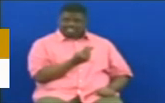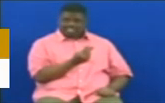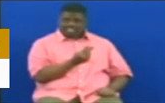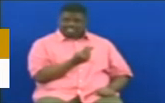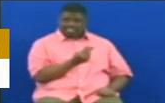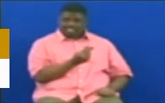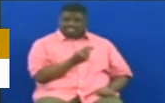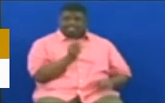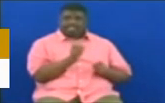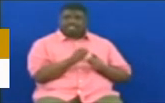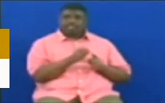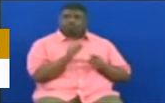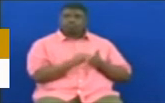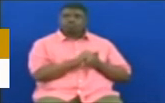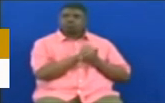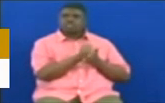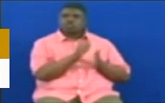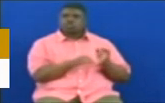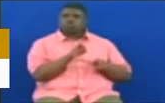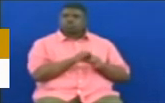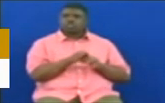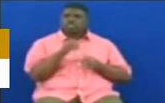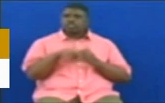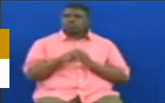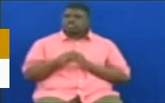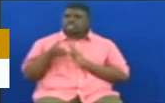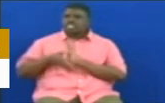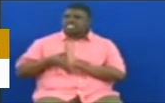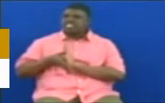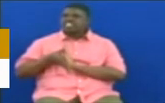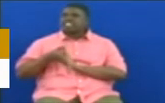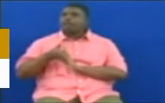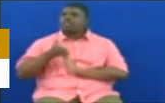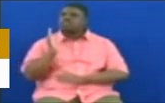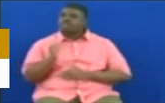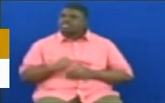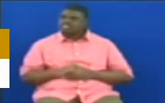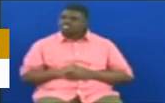kuna neno linafuta continuation, inaingizwa establishment.